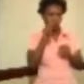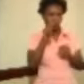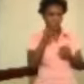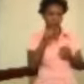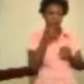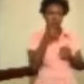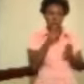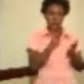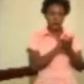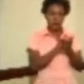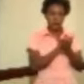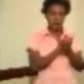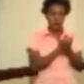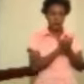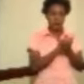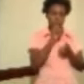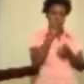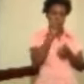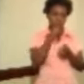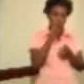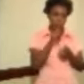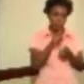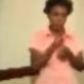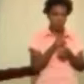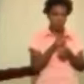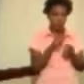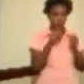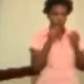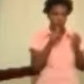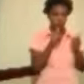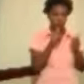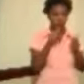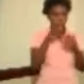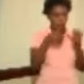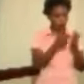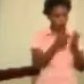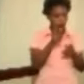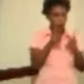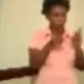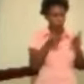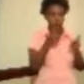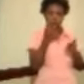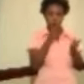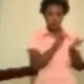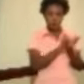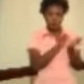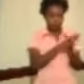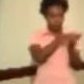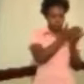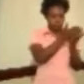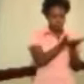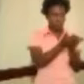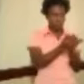collectivités territoriales. Ils doivent mettre l'école gratuitement à la portée de tous. C'est la Constitution qui dit. Maintenant,